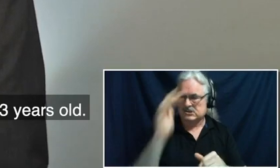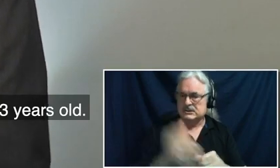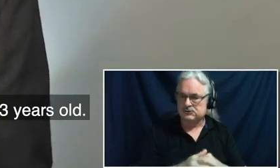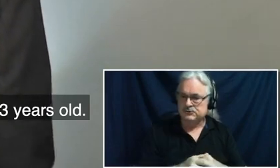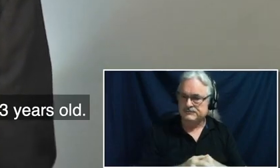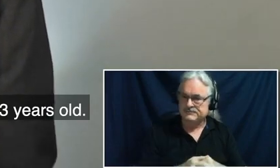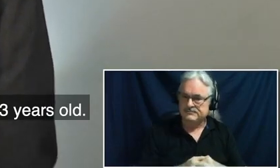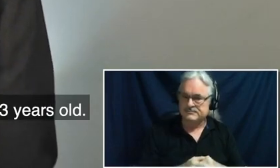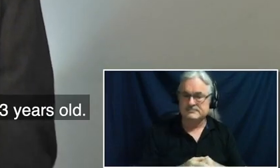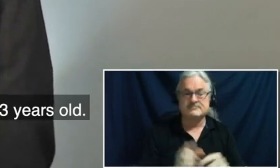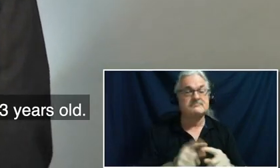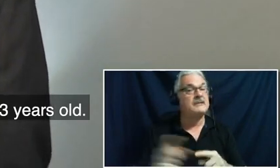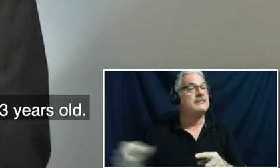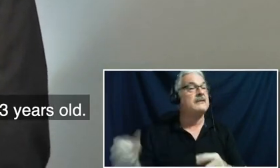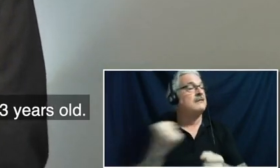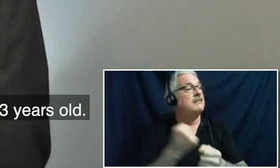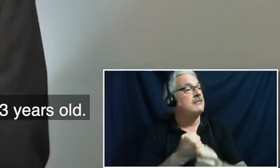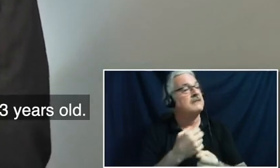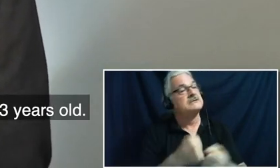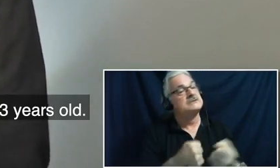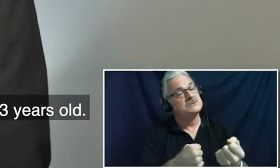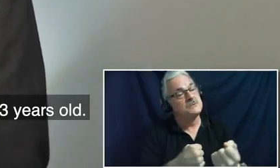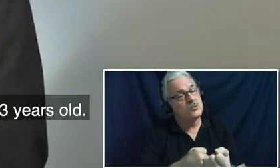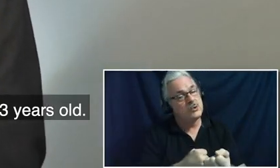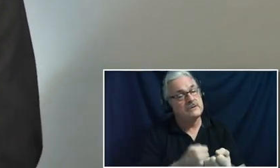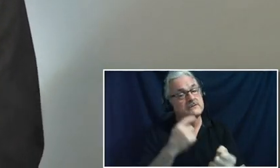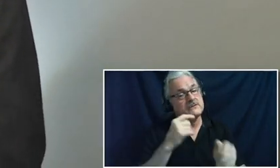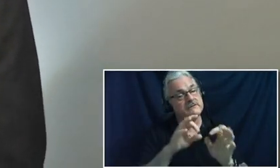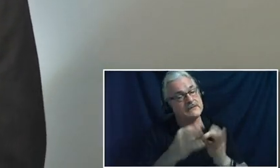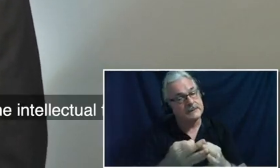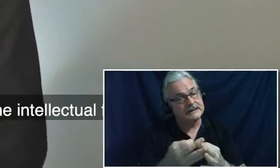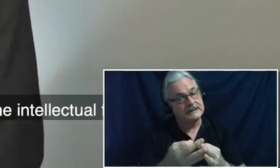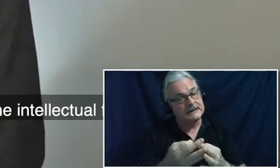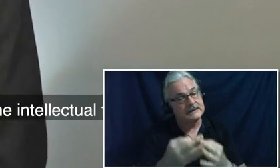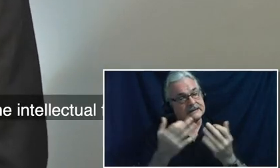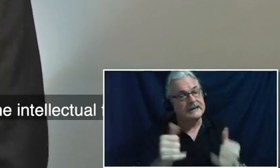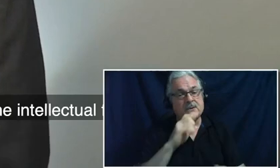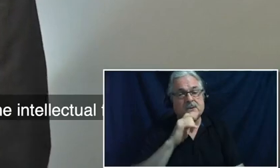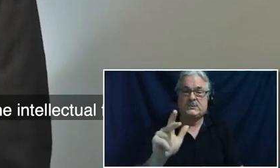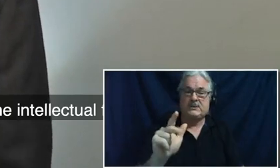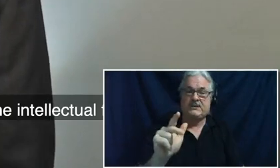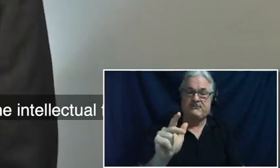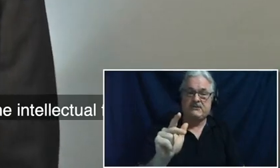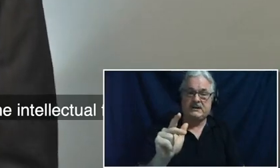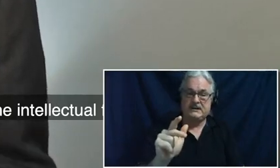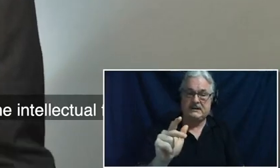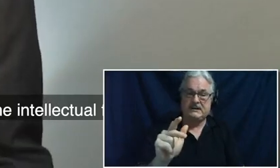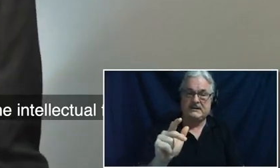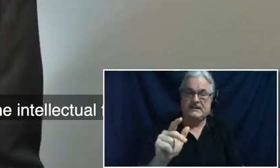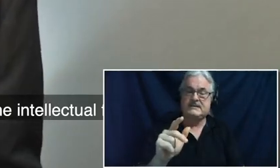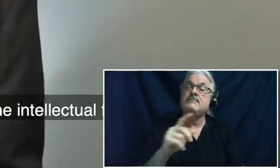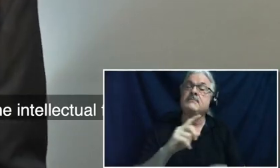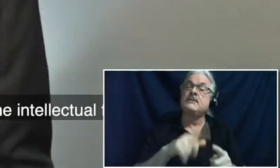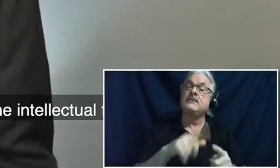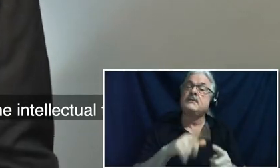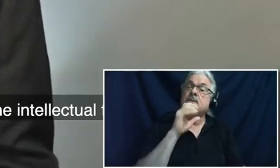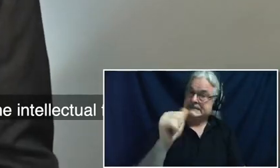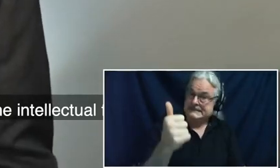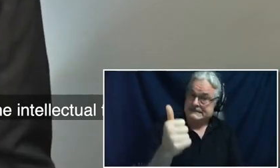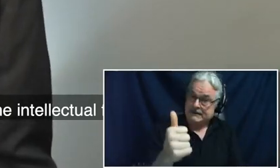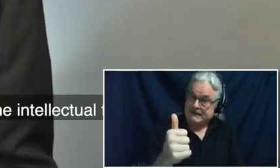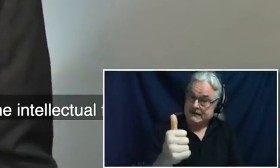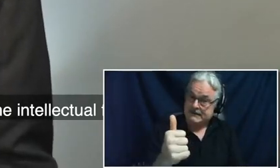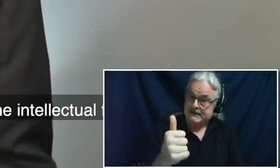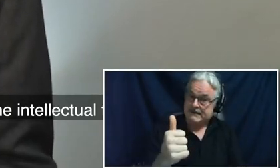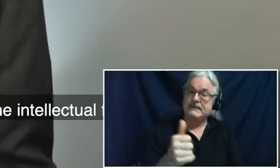le mot dièse All means all, l'importance du rapport GEM pour les peuples et populations autochtones.